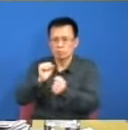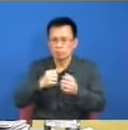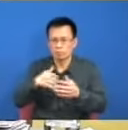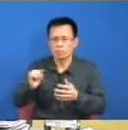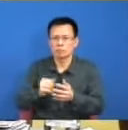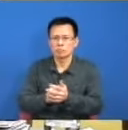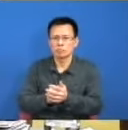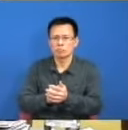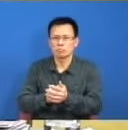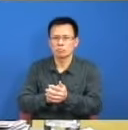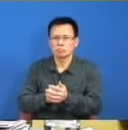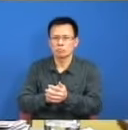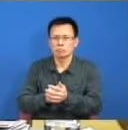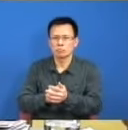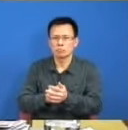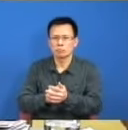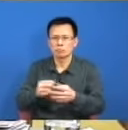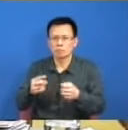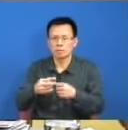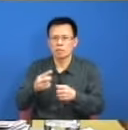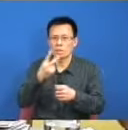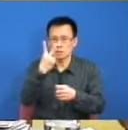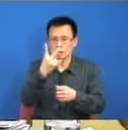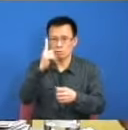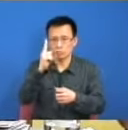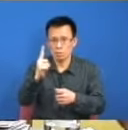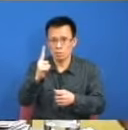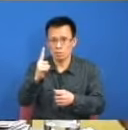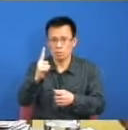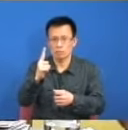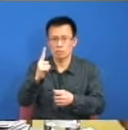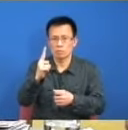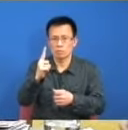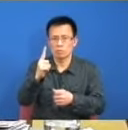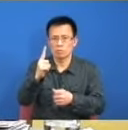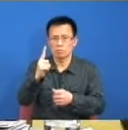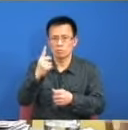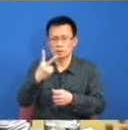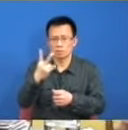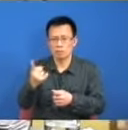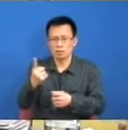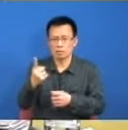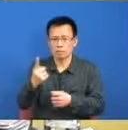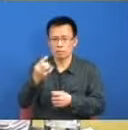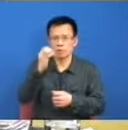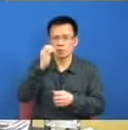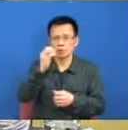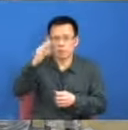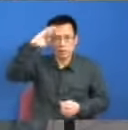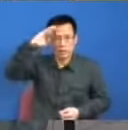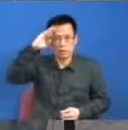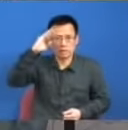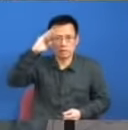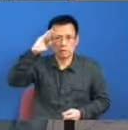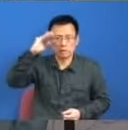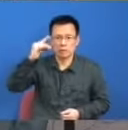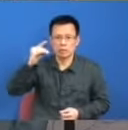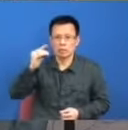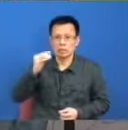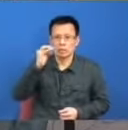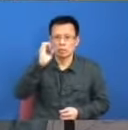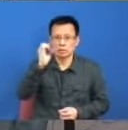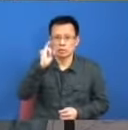數，只係得二十一個嘅講緊係警。即係 CID， 咁你二十一個，你對一百幾個，一人對